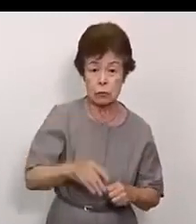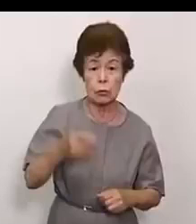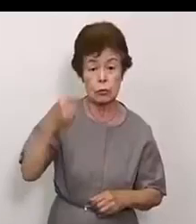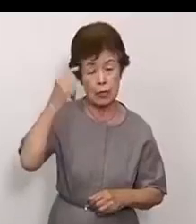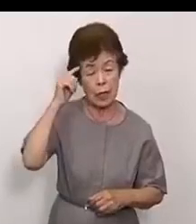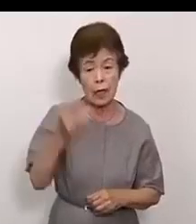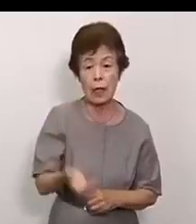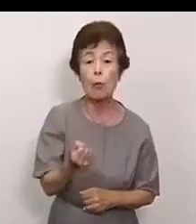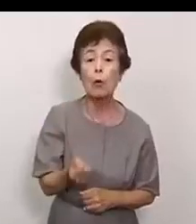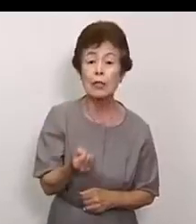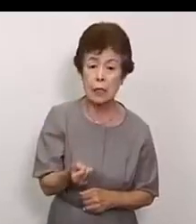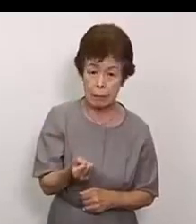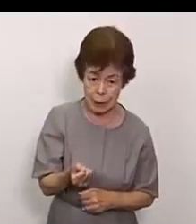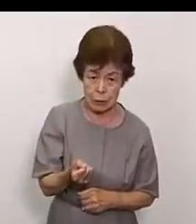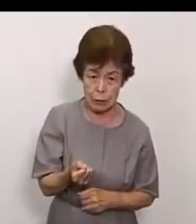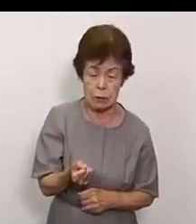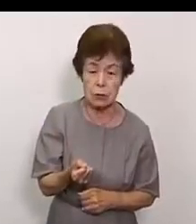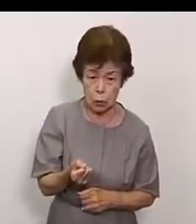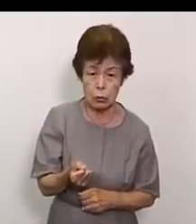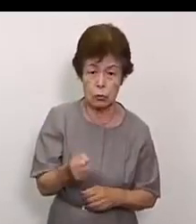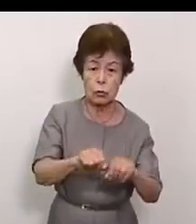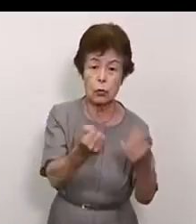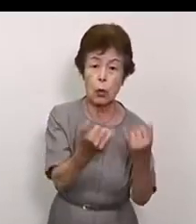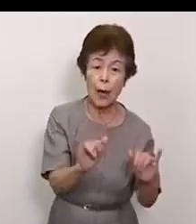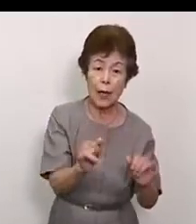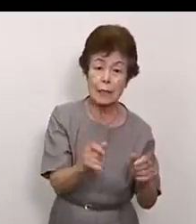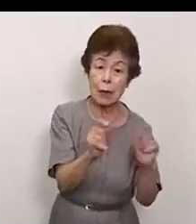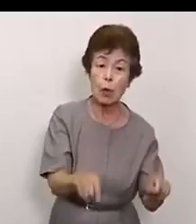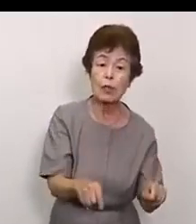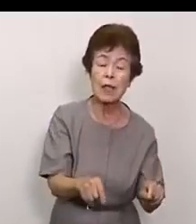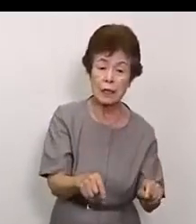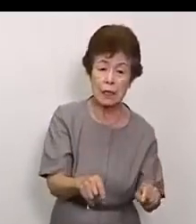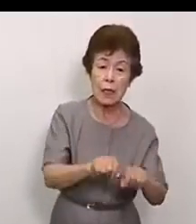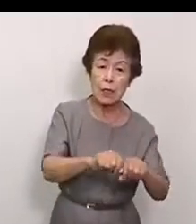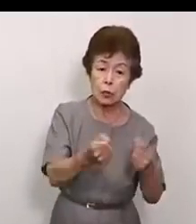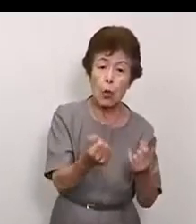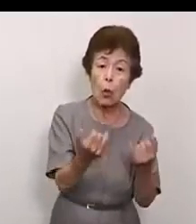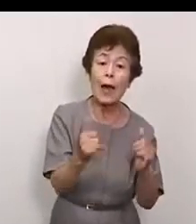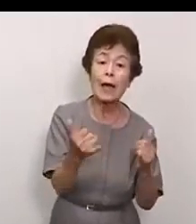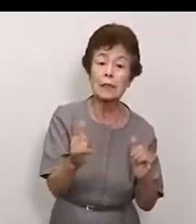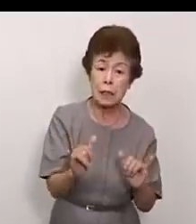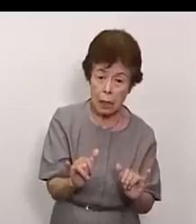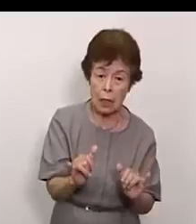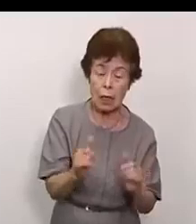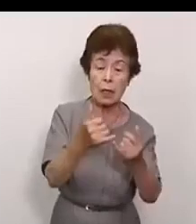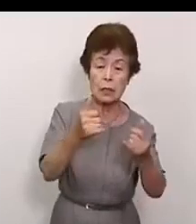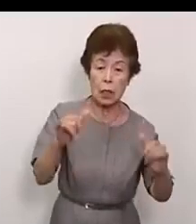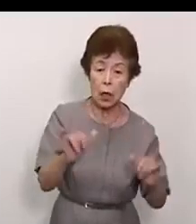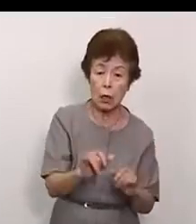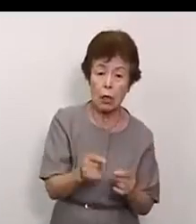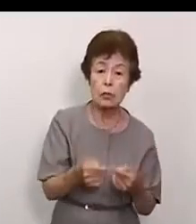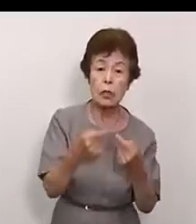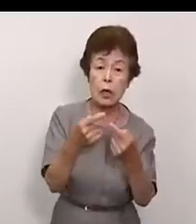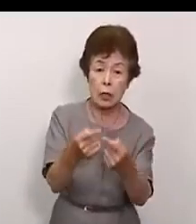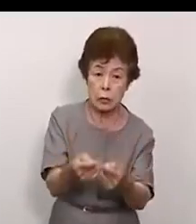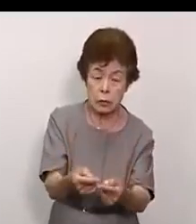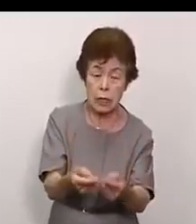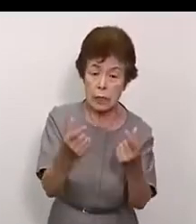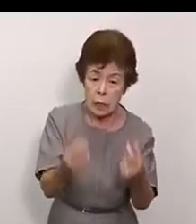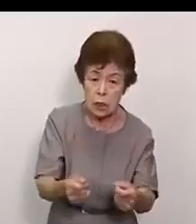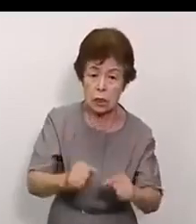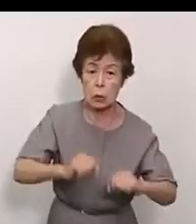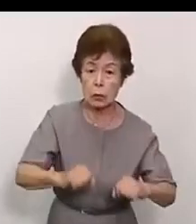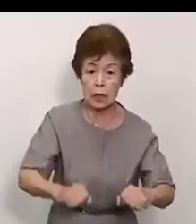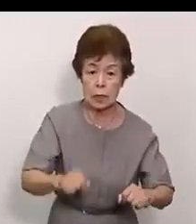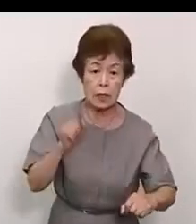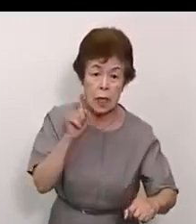ね。よく障害者問題なんかで、障害者が社会に出てちゃんと生きや